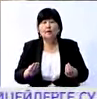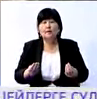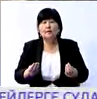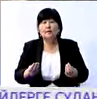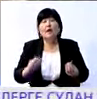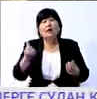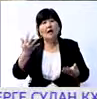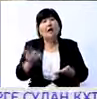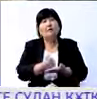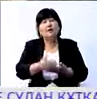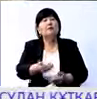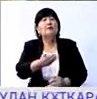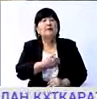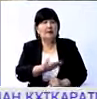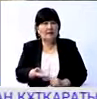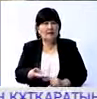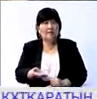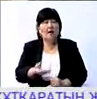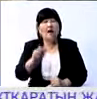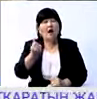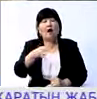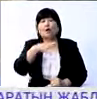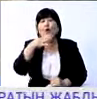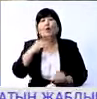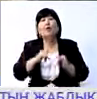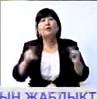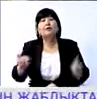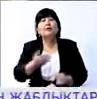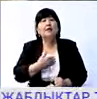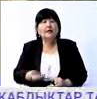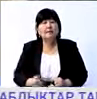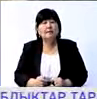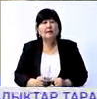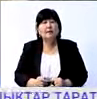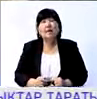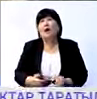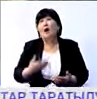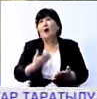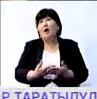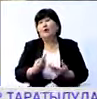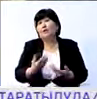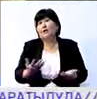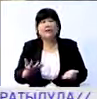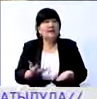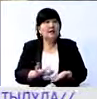Қайткен күнде табыс тапсам екен. Ақшаны көбейтсем екен. Әйтеуір бір ретін